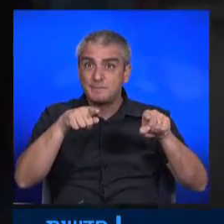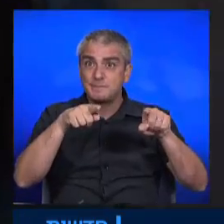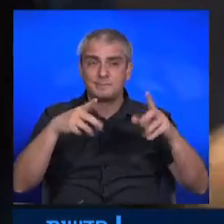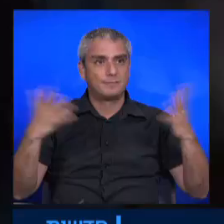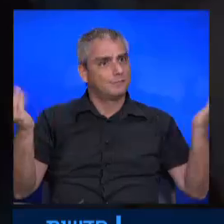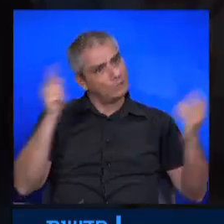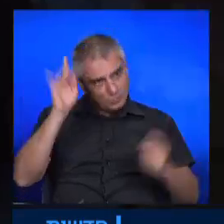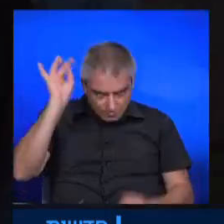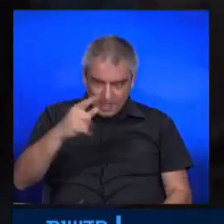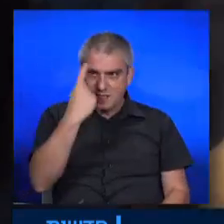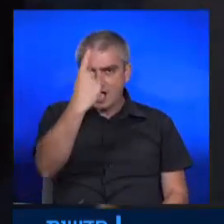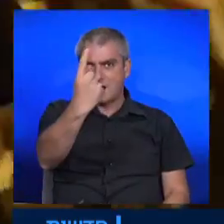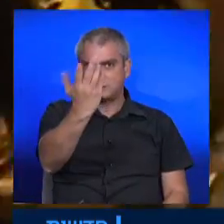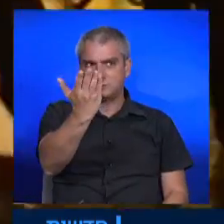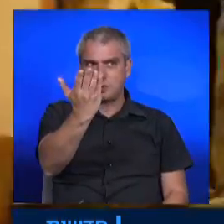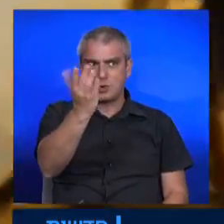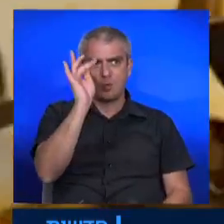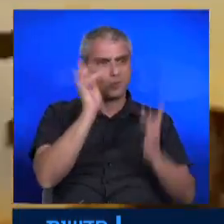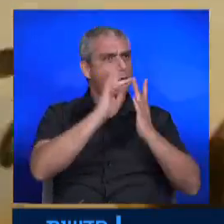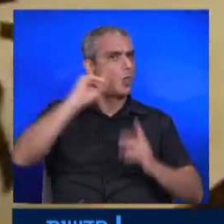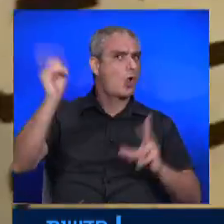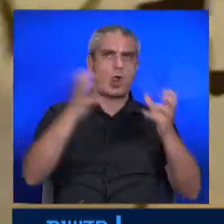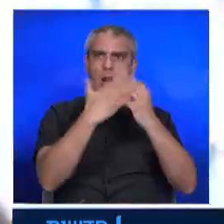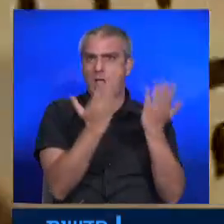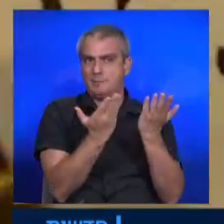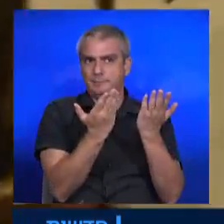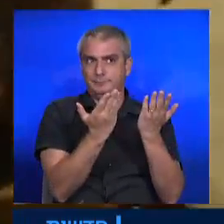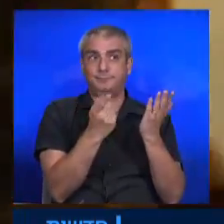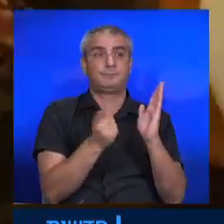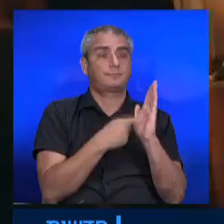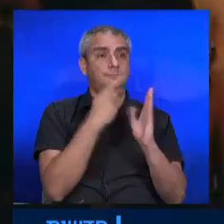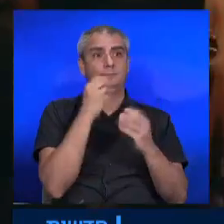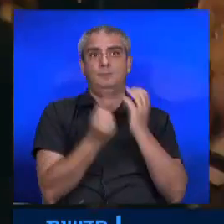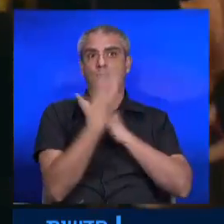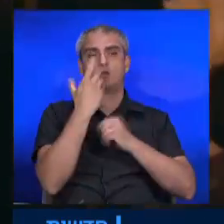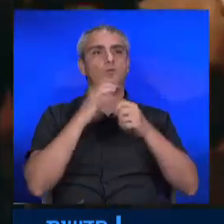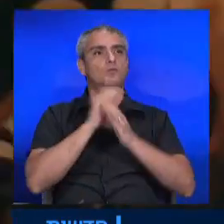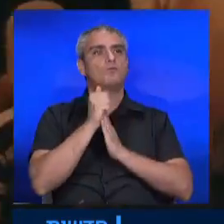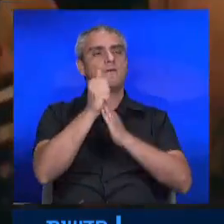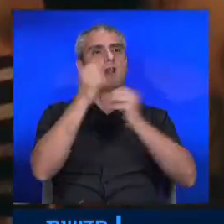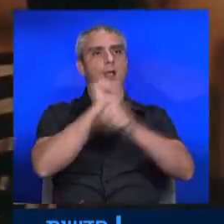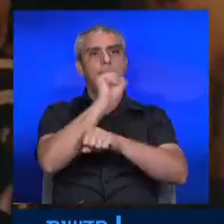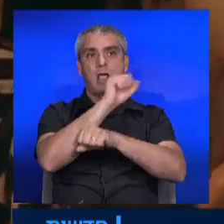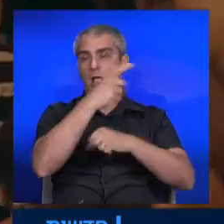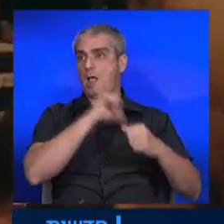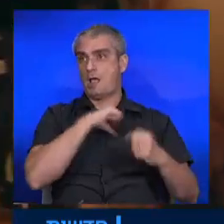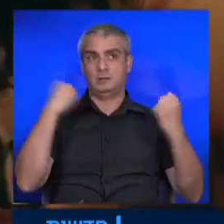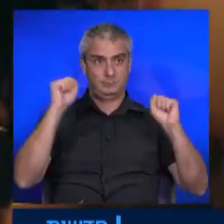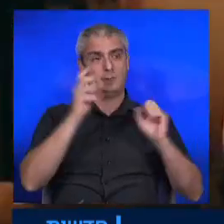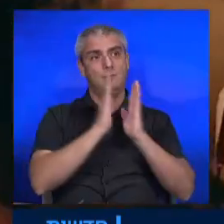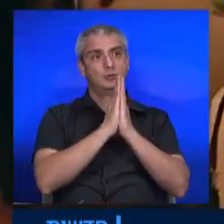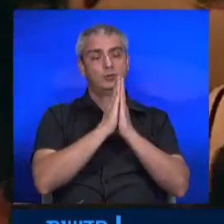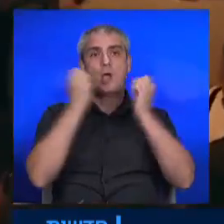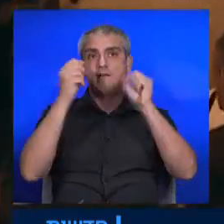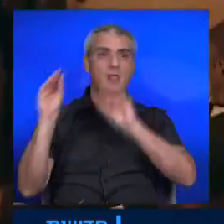עצמו בפני כל העם. הפעם בלטו בין המפגינים מובילי מחאת העצמאים. הם בחרו השבוע להעביר את ההפגנה מתל אביב